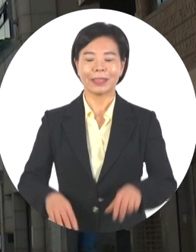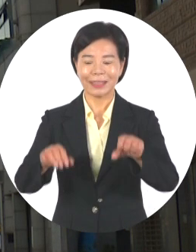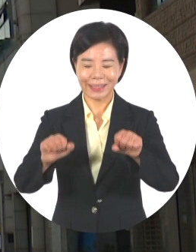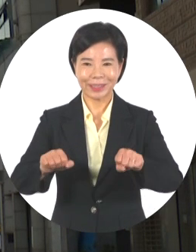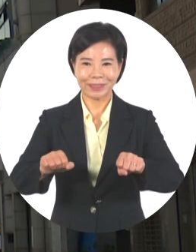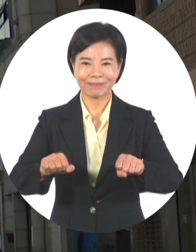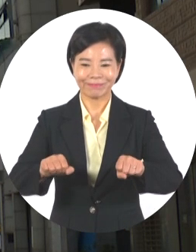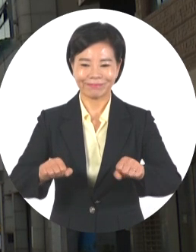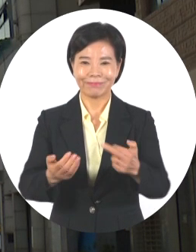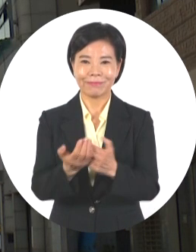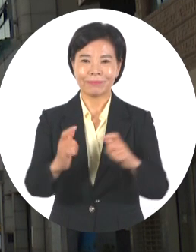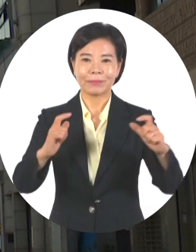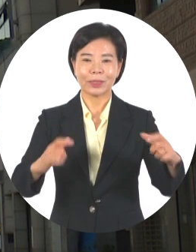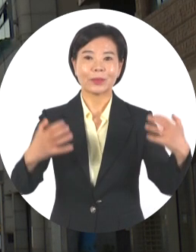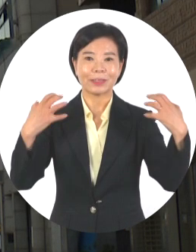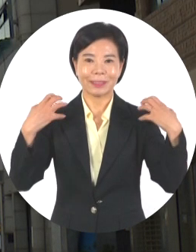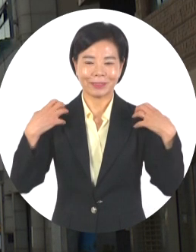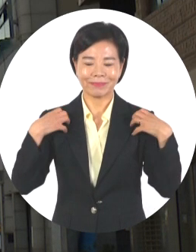안녕하세요.